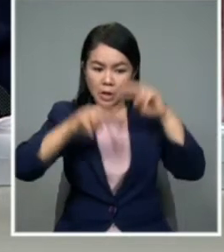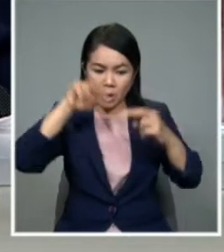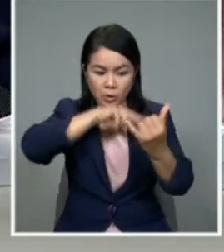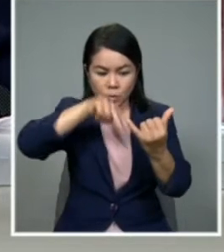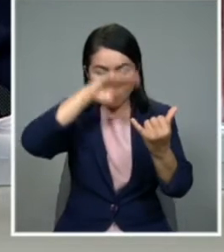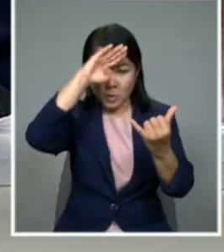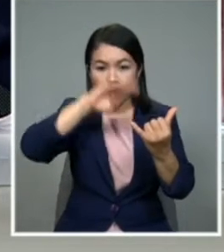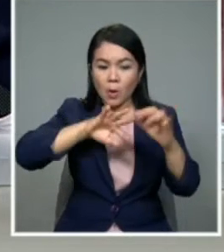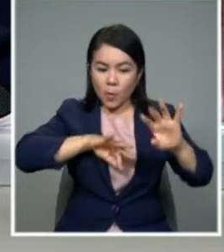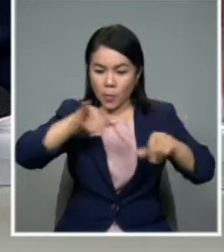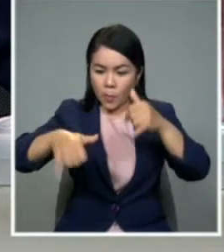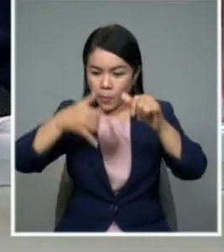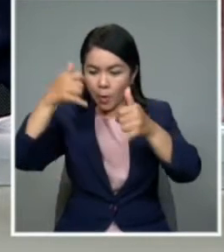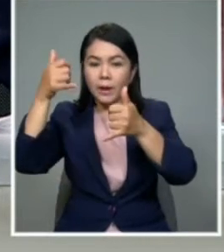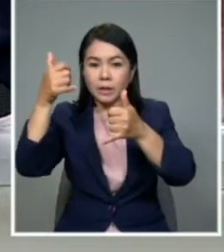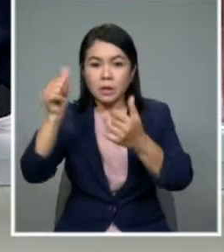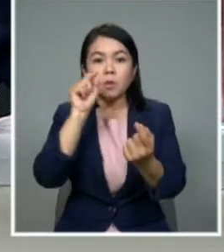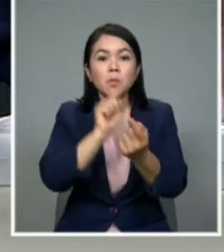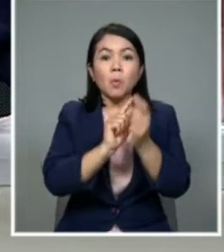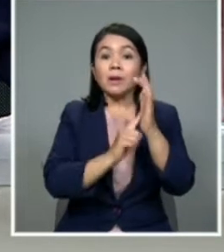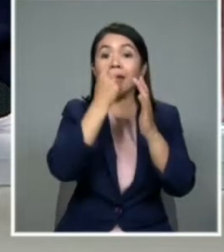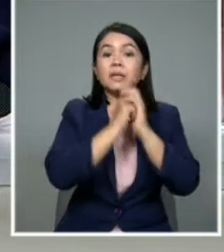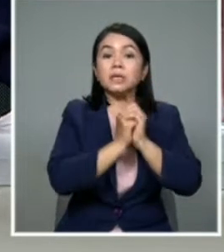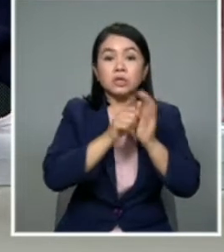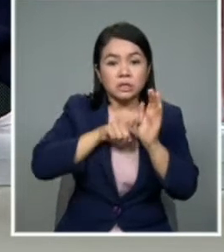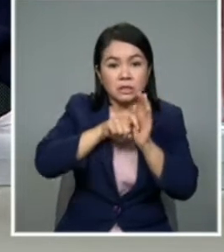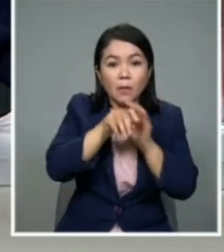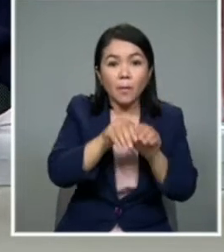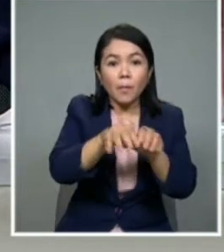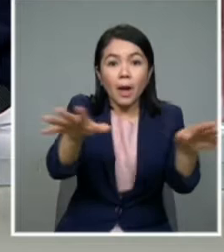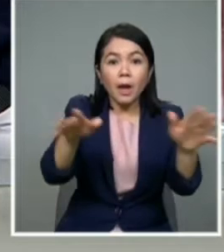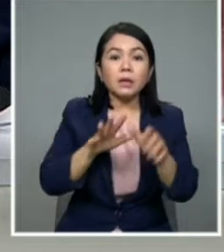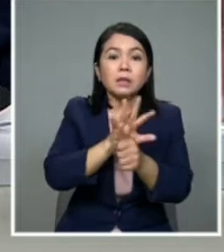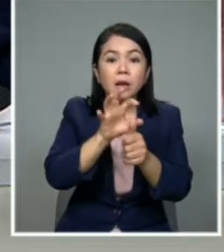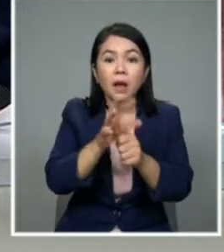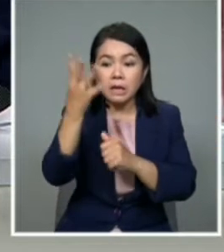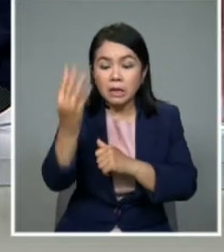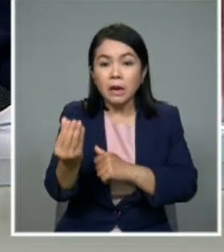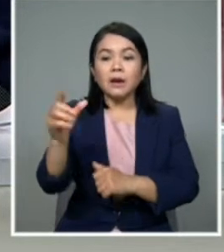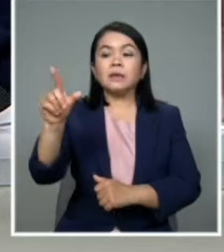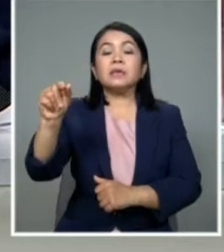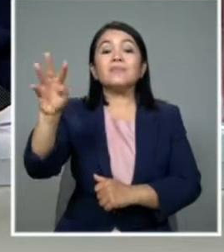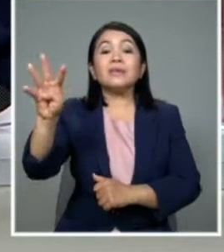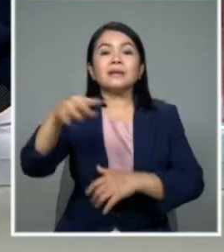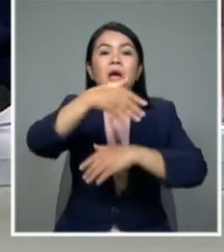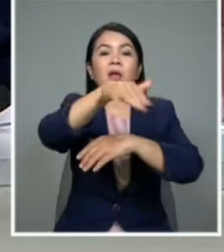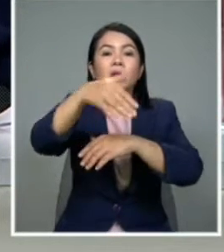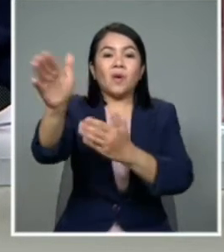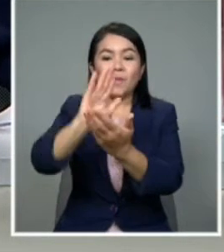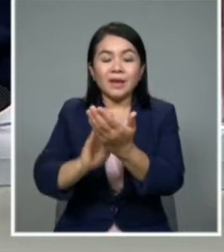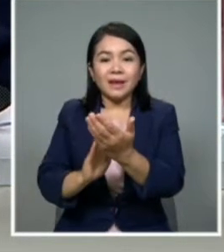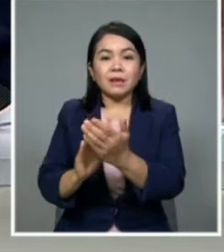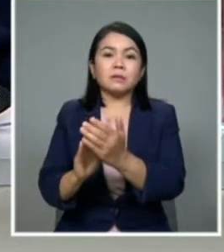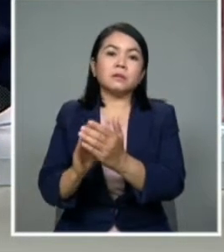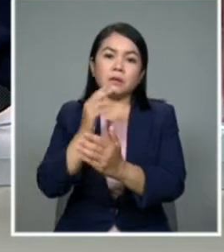ากฏว่าจำนวนของผู้ติดเชื้อที่เจอที่จีนน่ะเมื่อวานนี้ลดเหลือ24คนเท่านั้นนะคะแต่ว่าถ้าไปดูนอกจีนตอนนี้อิ